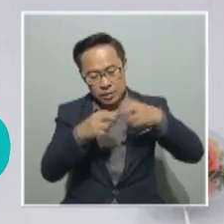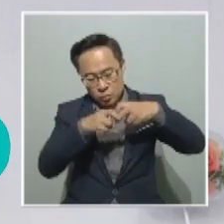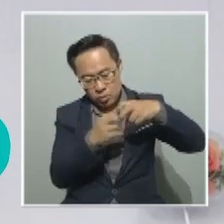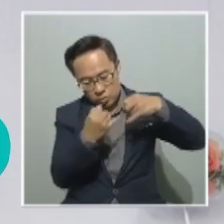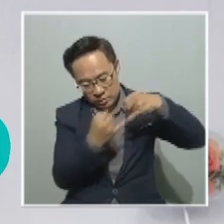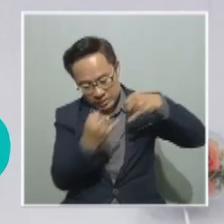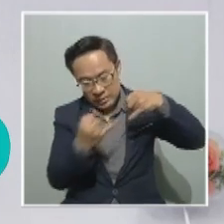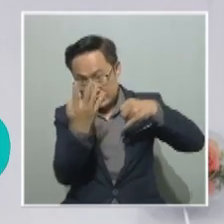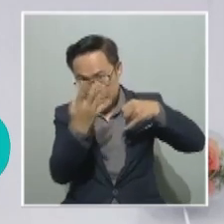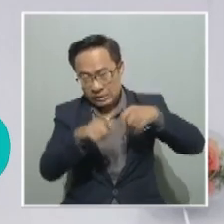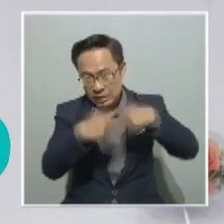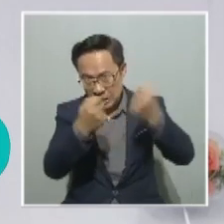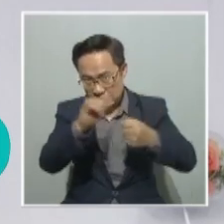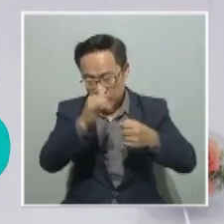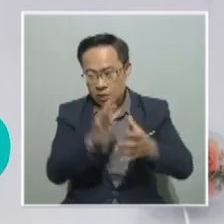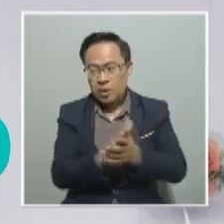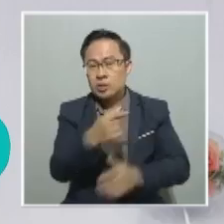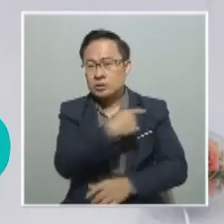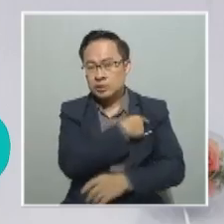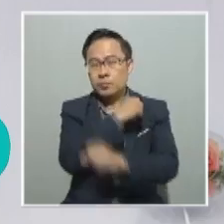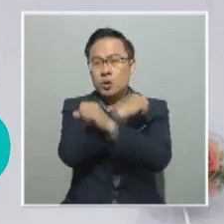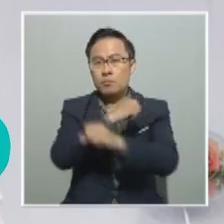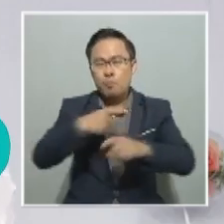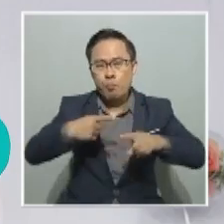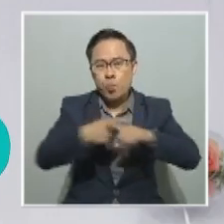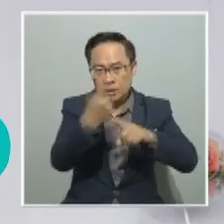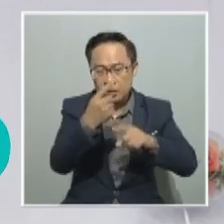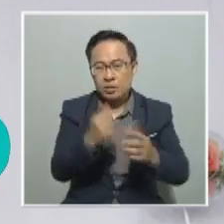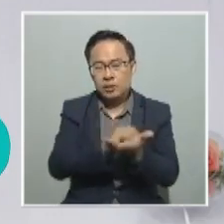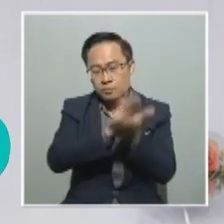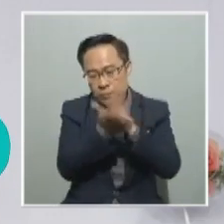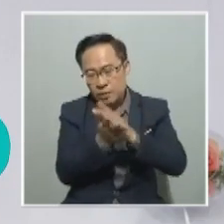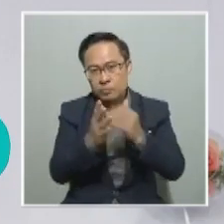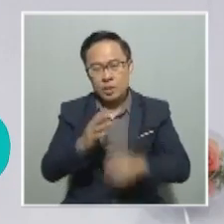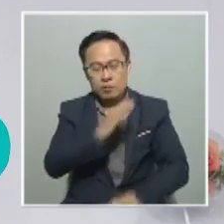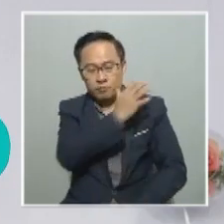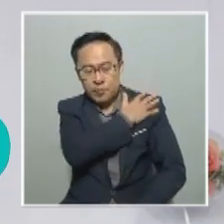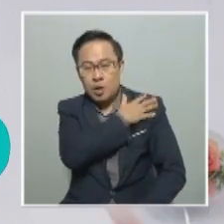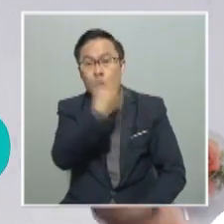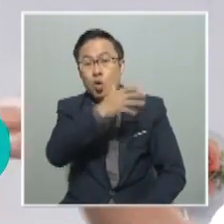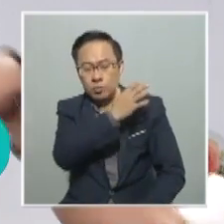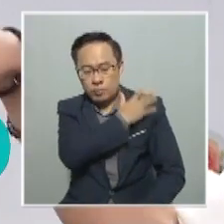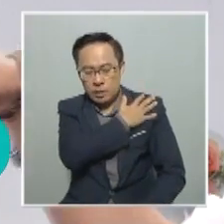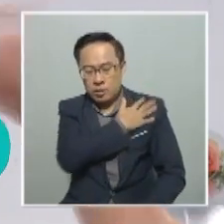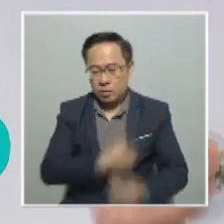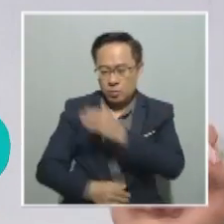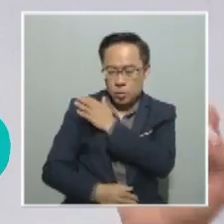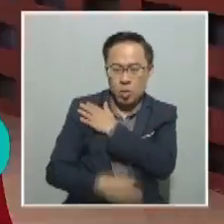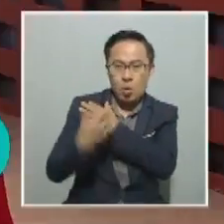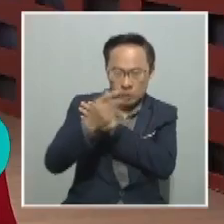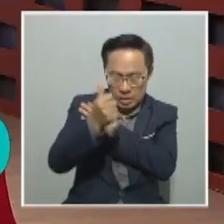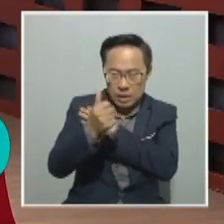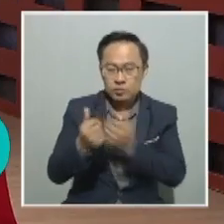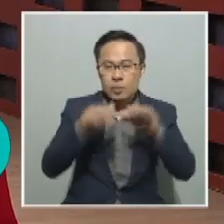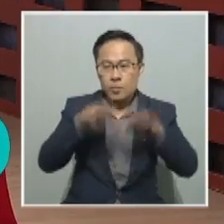ขาดได้นะครับเพราะฉะนั้นเราฉีดแค่ครั้งเดียวเพื่อลดปวดแล้วหลังจากนั้นนะเราก็อาจจะใช้อัลตราซาวด์วางแผ่นร้อนเพื่อให้มันลดปวดได ้แต่ถ้าหนูไม่อยากทำแบบ